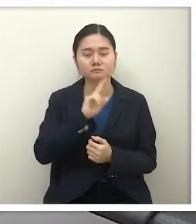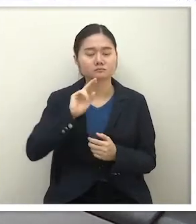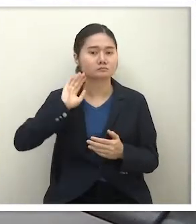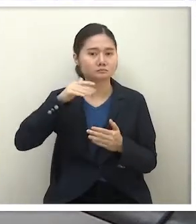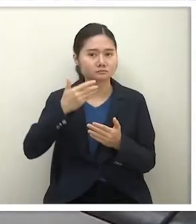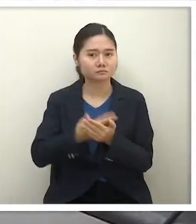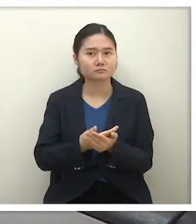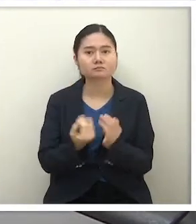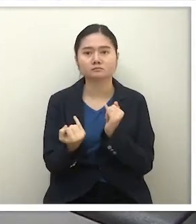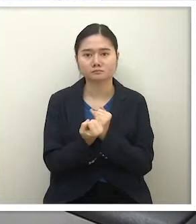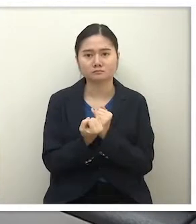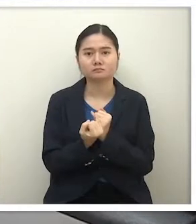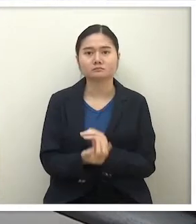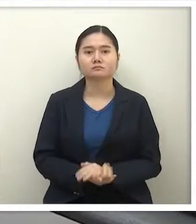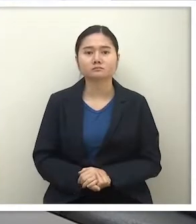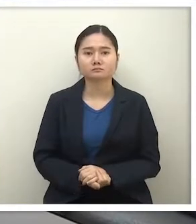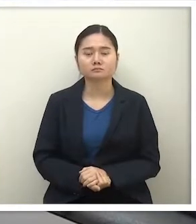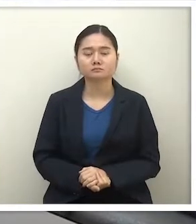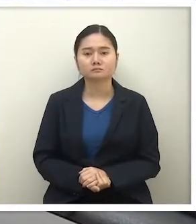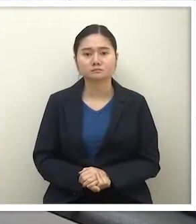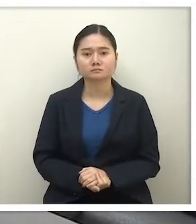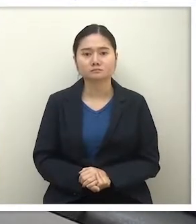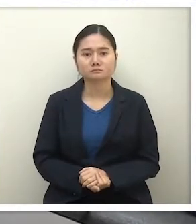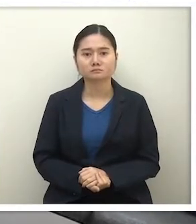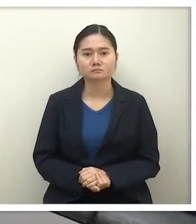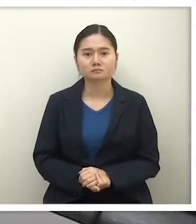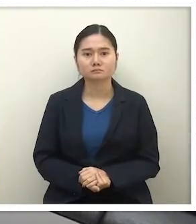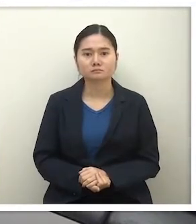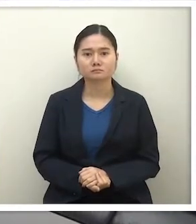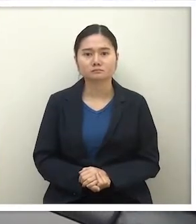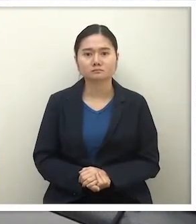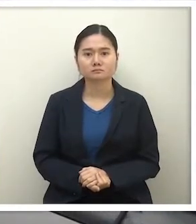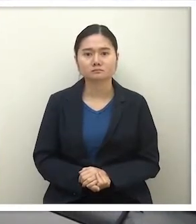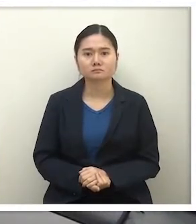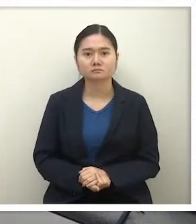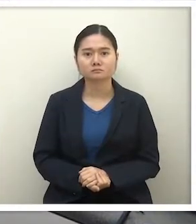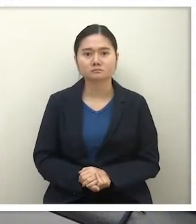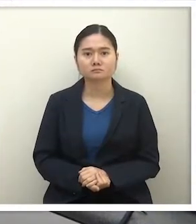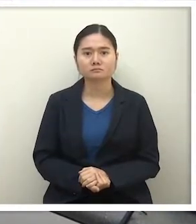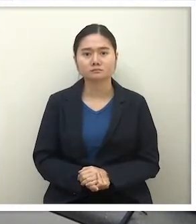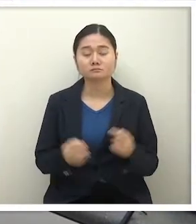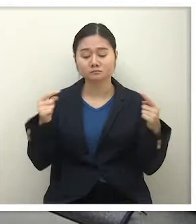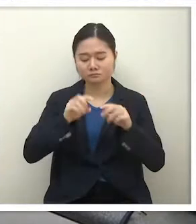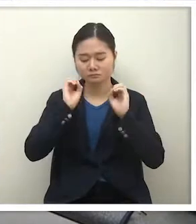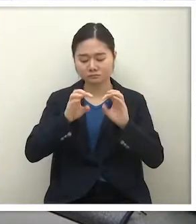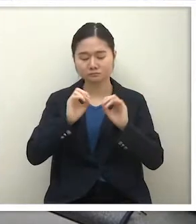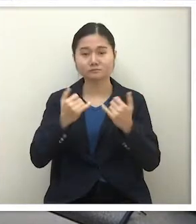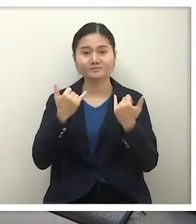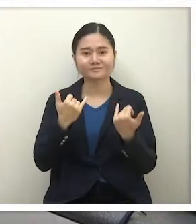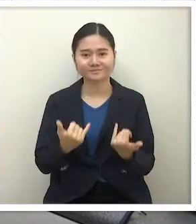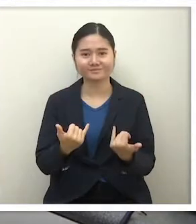ยเดี๋ยวก็ชินก็จะทำได้นะครับสำหรับในการสอนครั้งนี้นะ